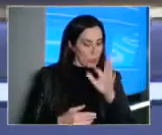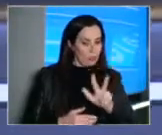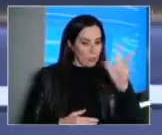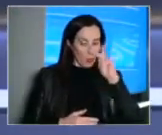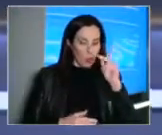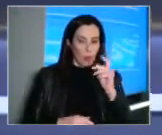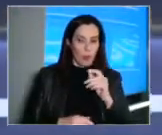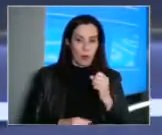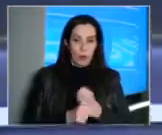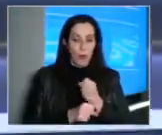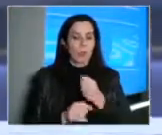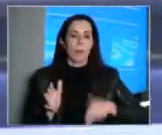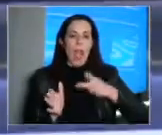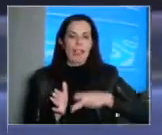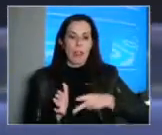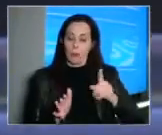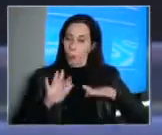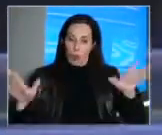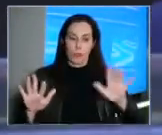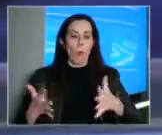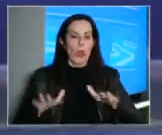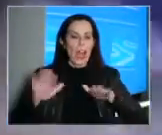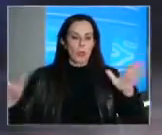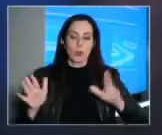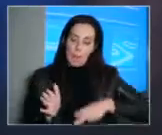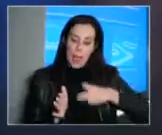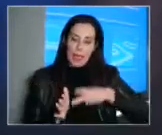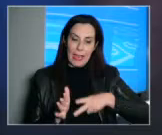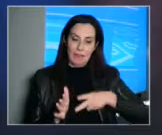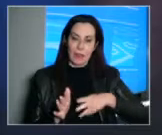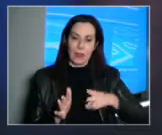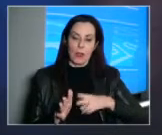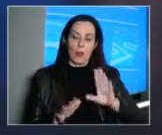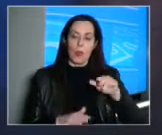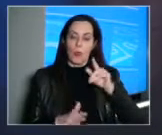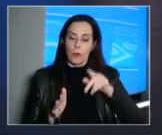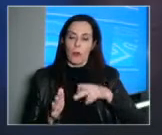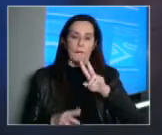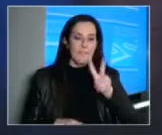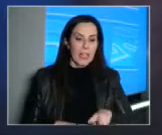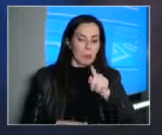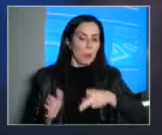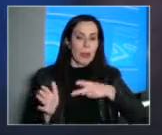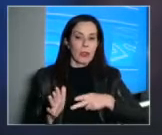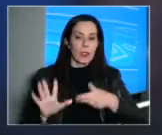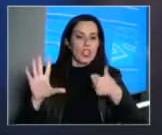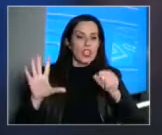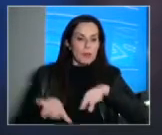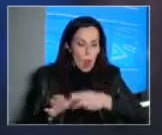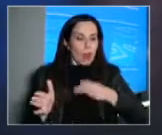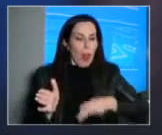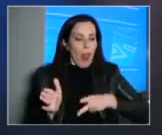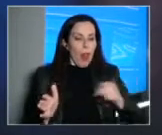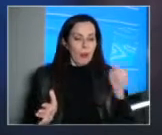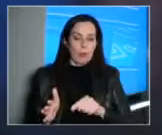הוא עושה את זה תמיד אגב ברכבת, לא טס. הוא מפחד לטוס. אז הוא יכול לנסוע רק למדינות, לווייטנאם הוא נסע 60 שעות